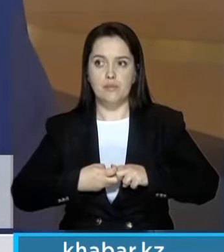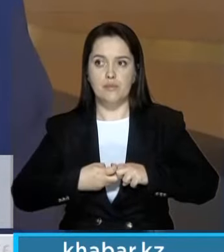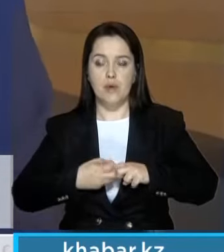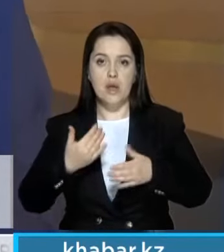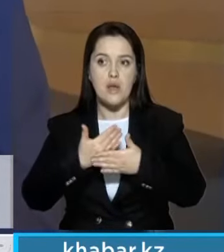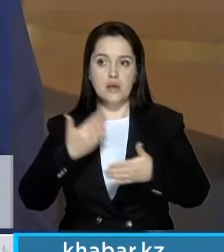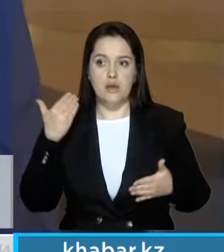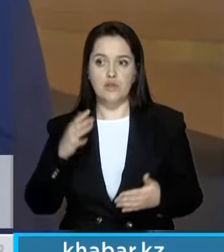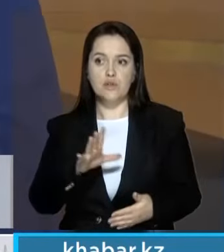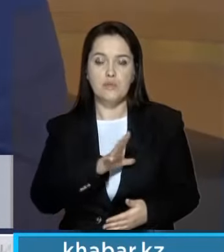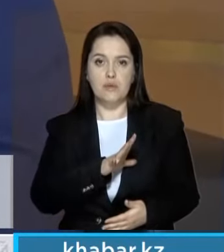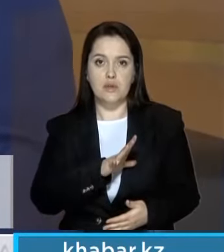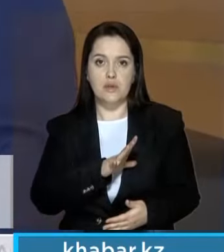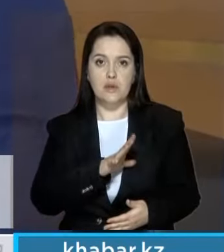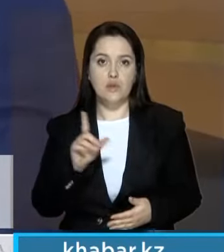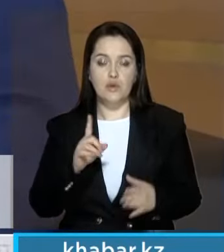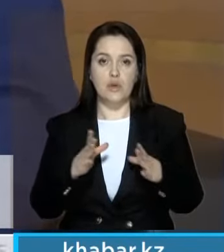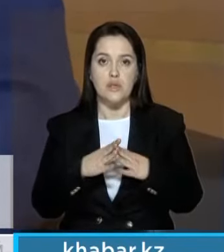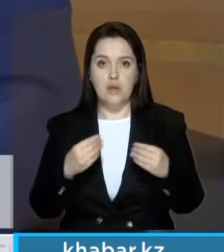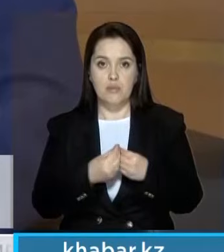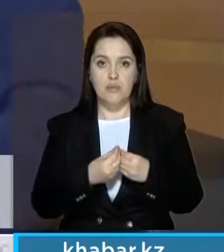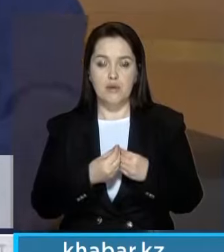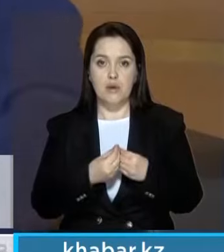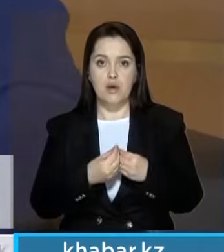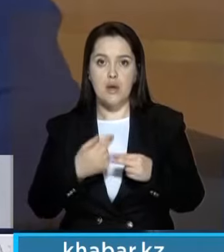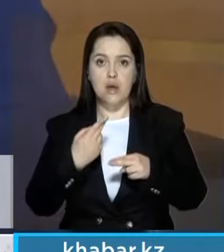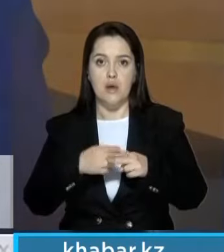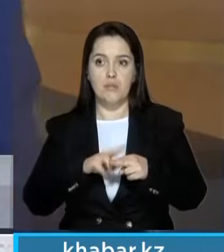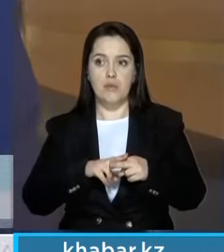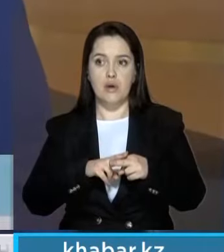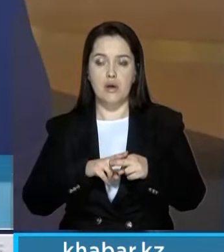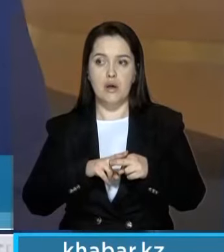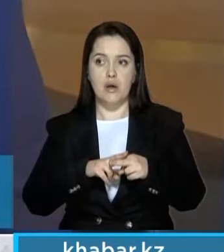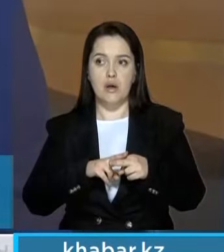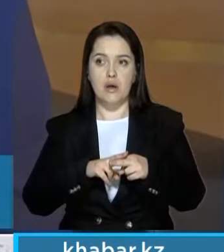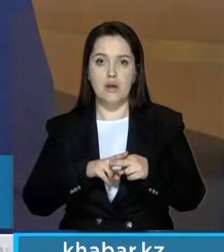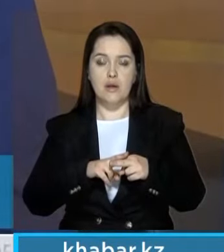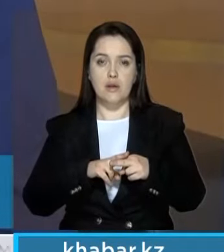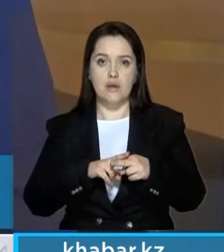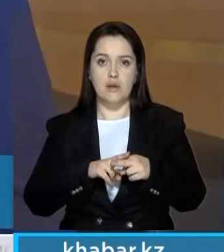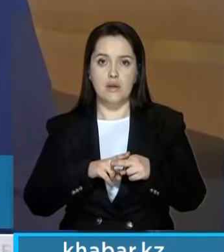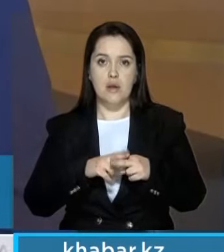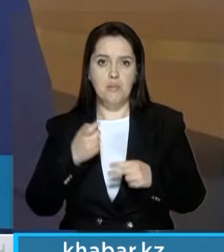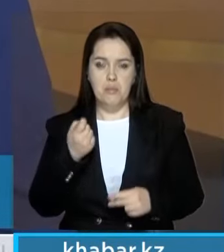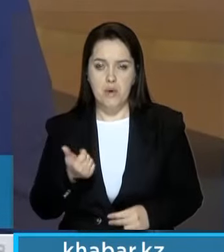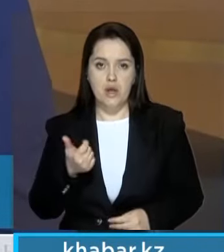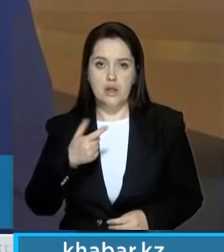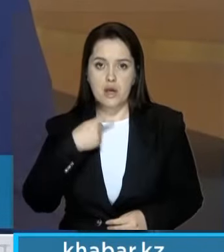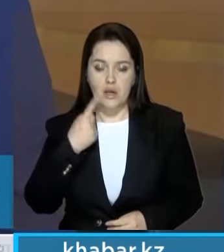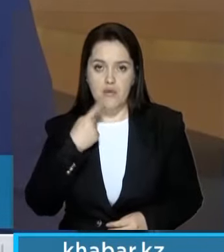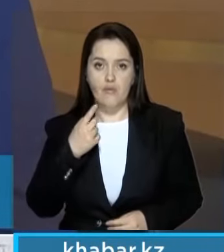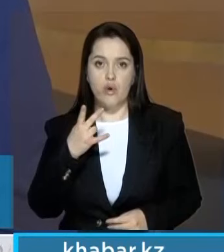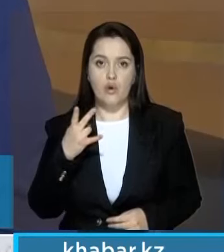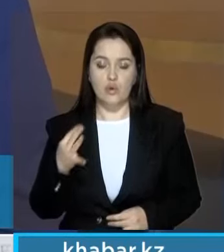Раньше было понятие, что семья – это ячейка общества. Ну, в последнее время почему-то об этом мало говорят, но